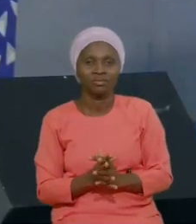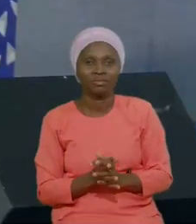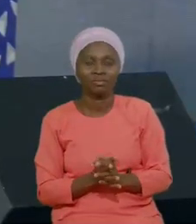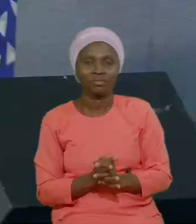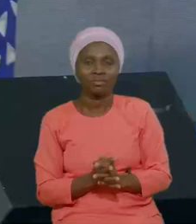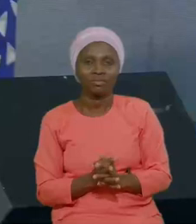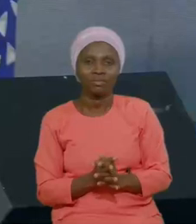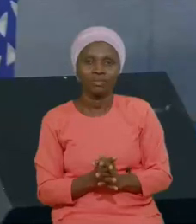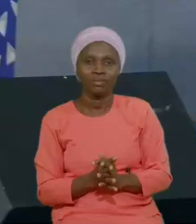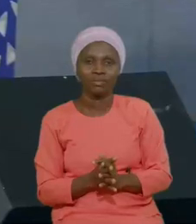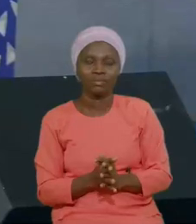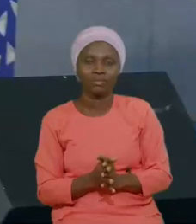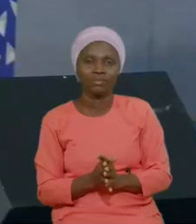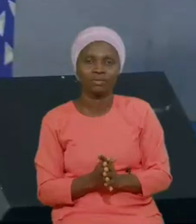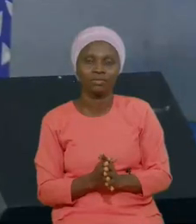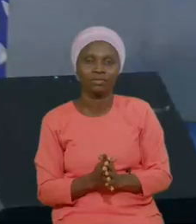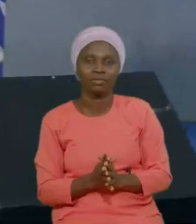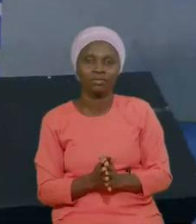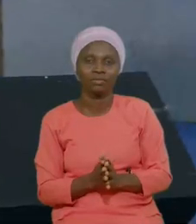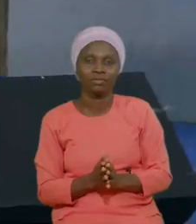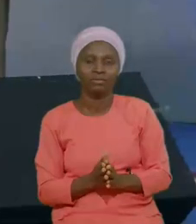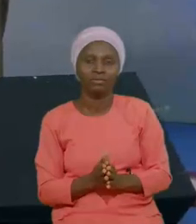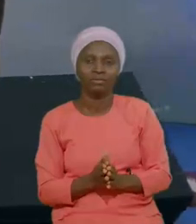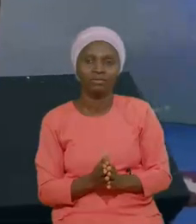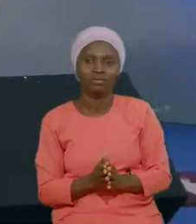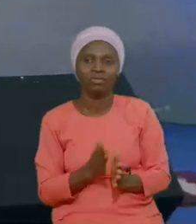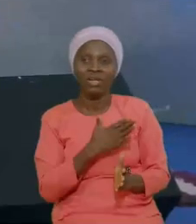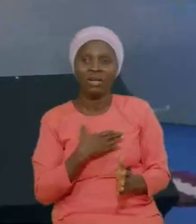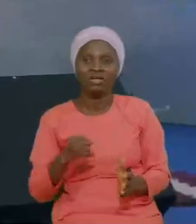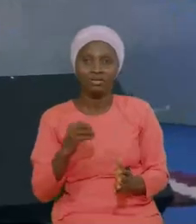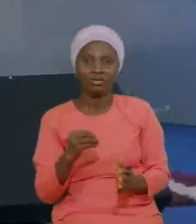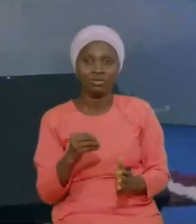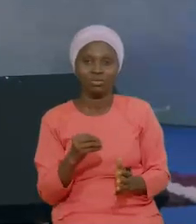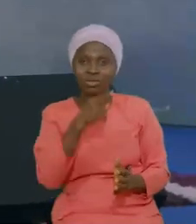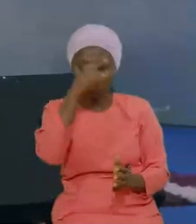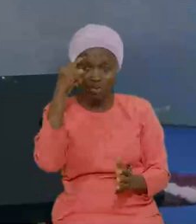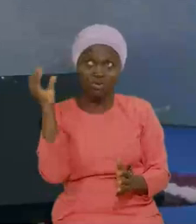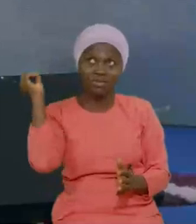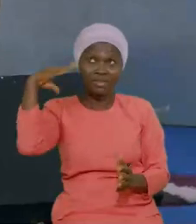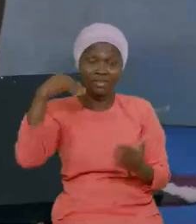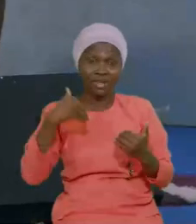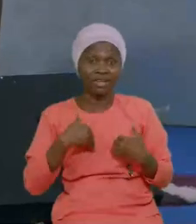À vivre dans la sobriété, dans la justice, dans la piété, dans le siècle présent.